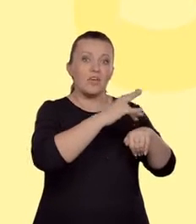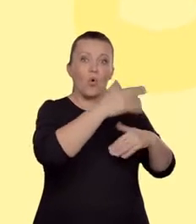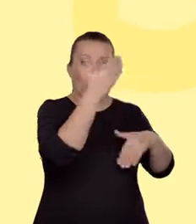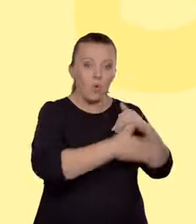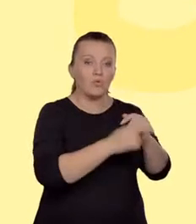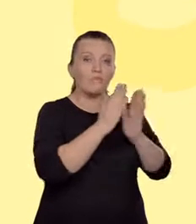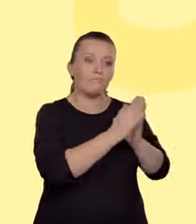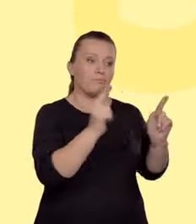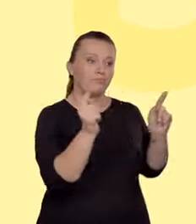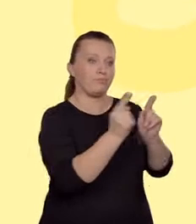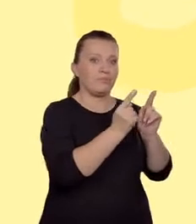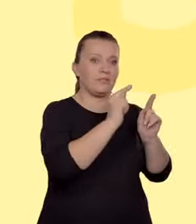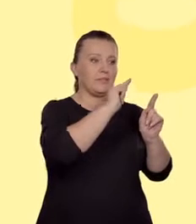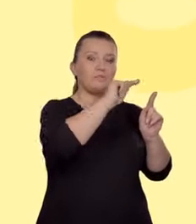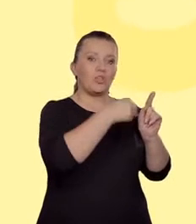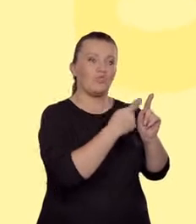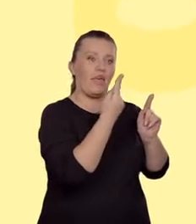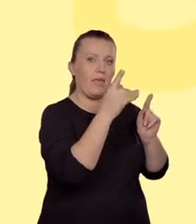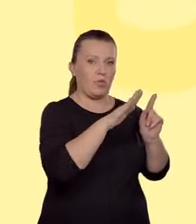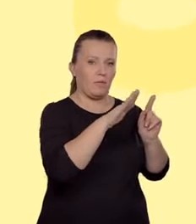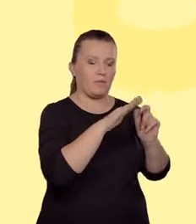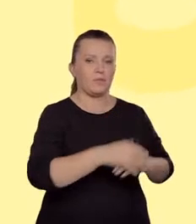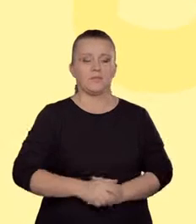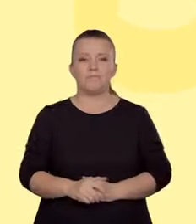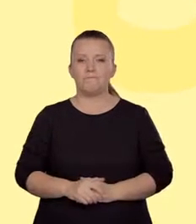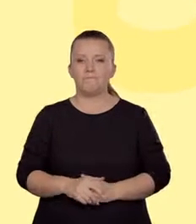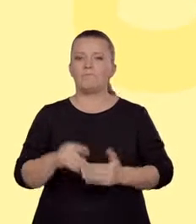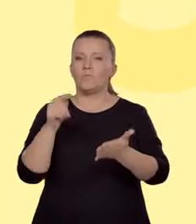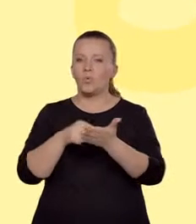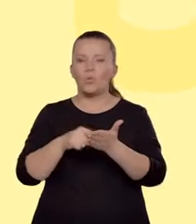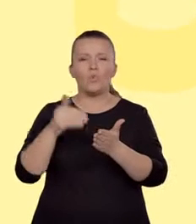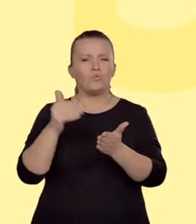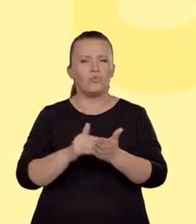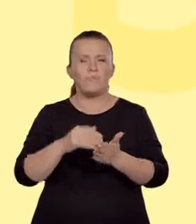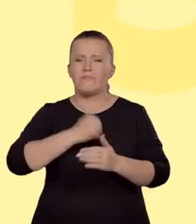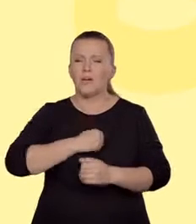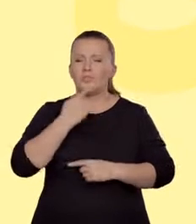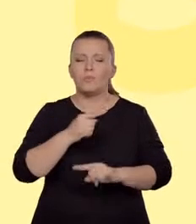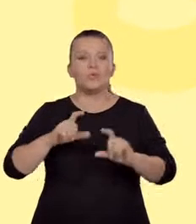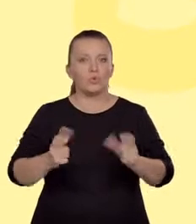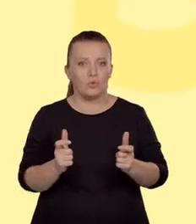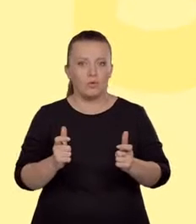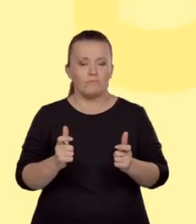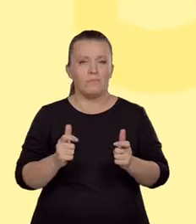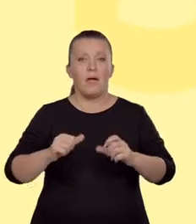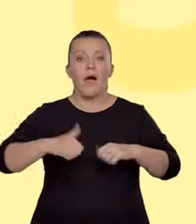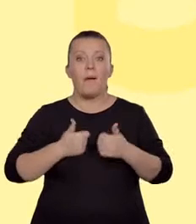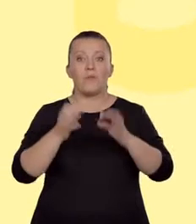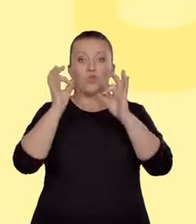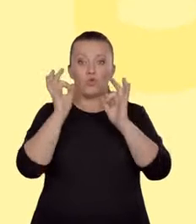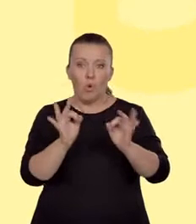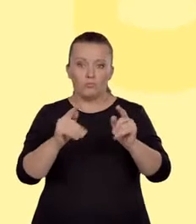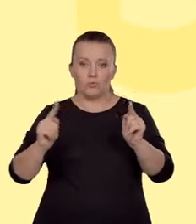po przecinku. W tym miejscu warto bardzo wyraźnie powiedzieć, że poprawne zaokrąglanie